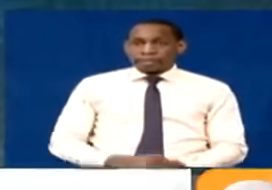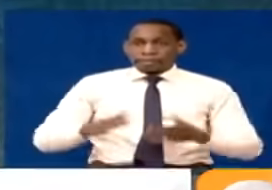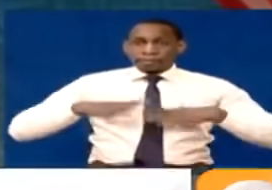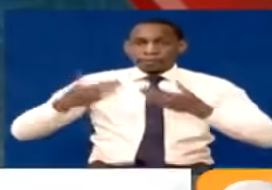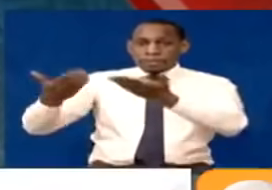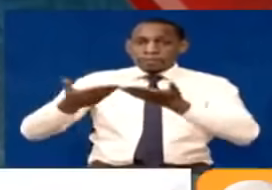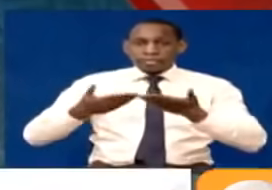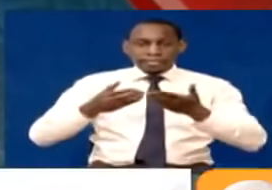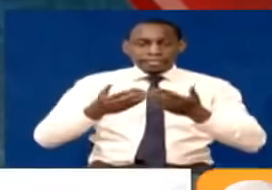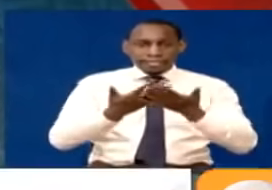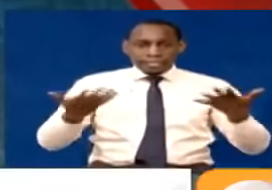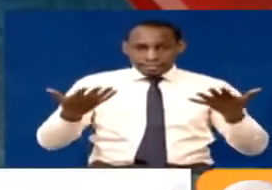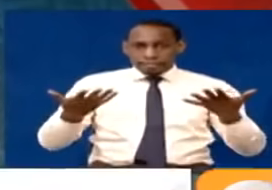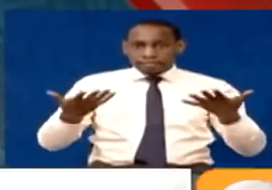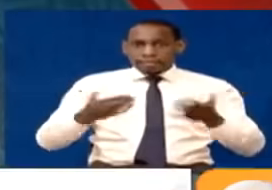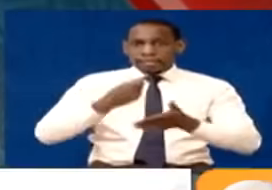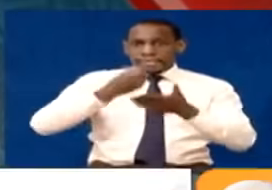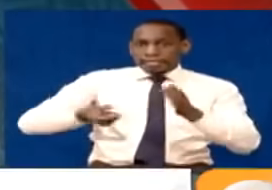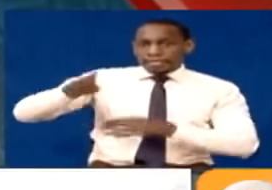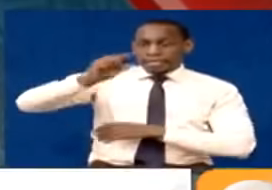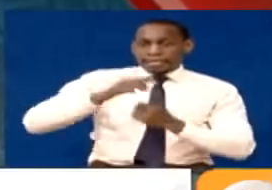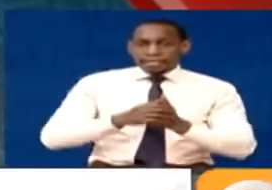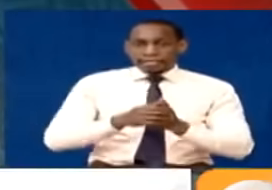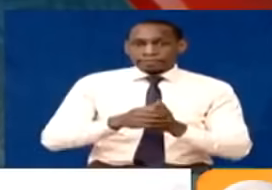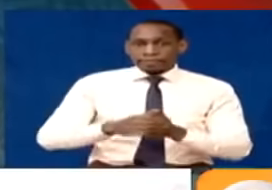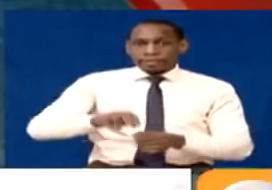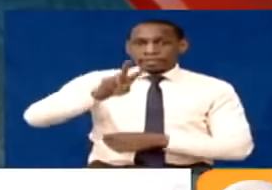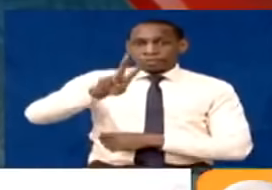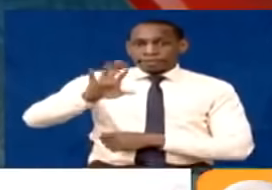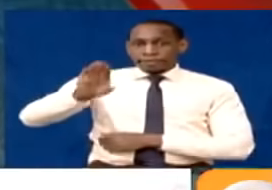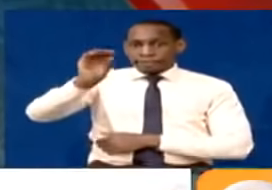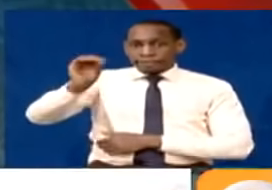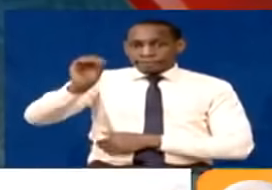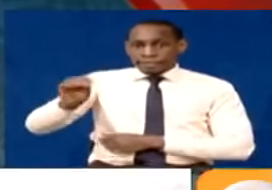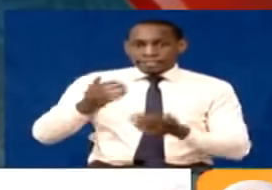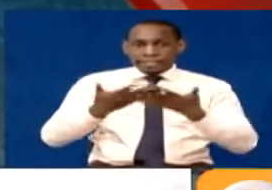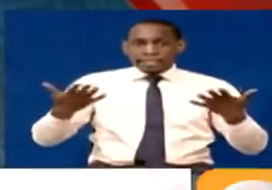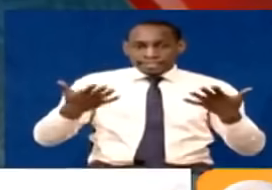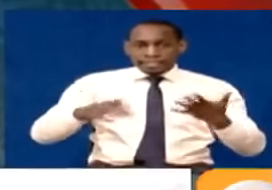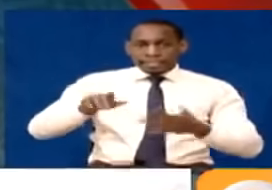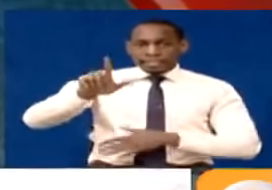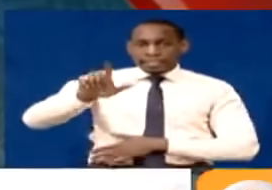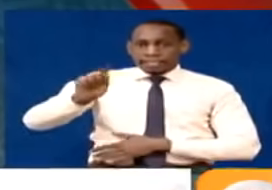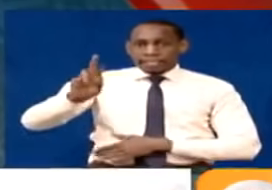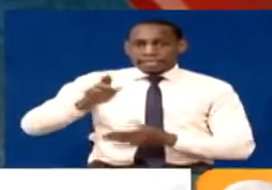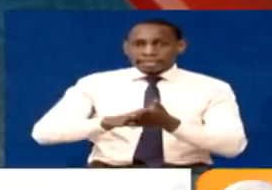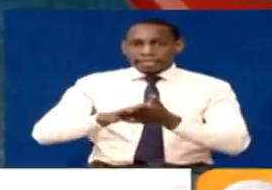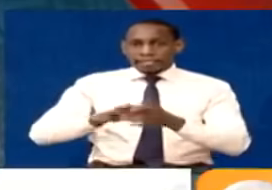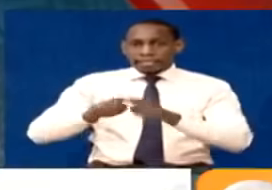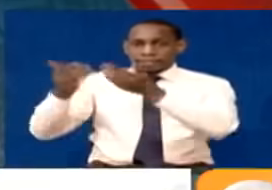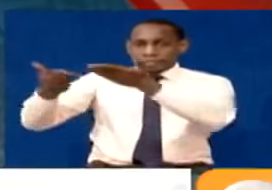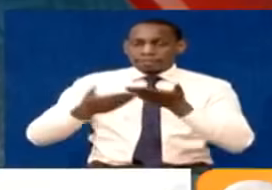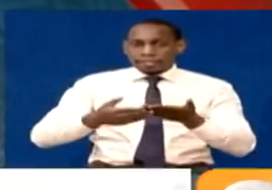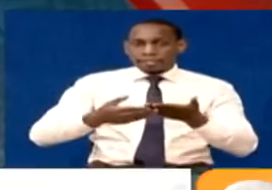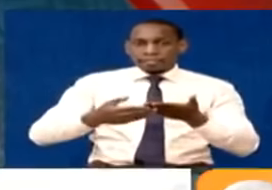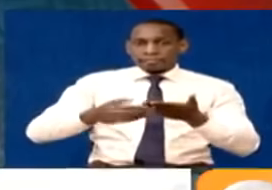Wanaoingiza bidhaa za chuma kutoka nje wakiongezewa ada ya forodha kwa 25%, bidhaa za ngozi na viatu kutoka nje zikipokea ushuru